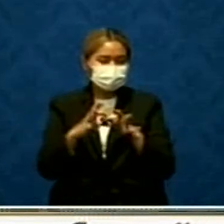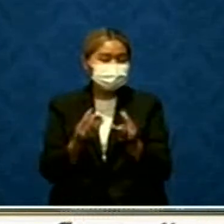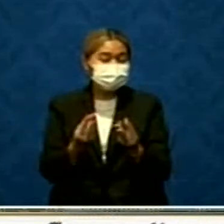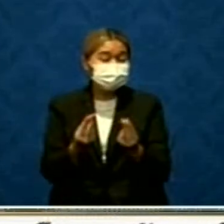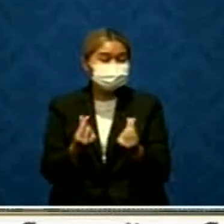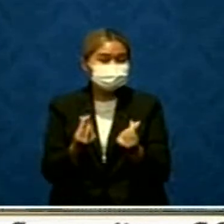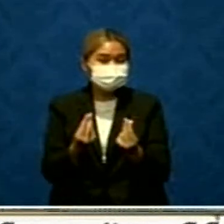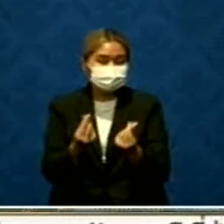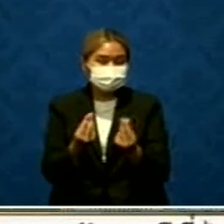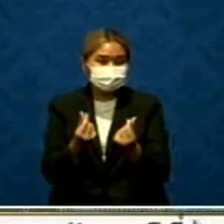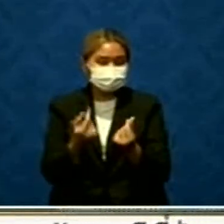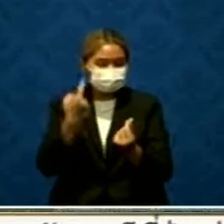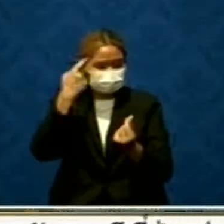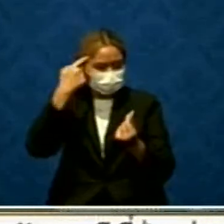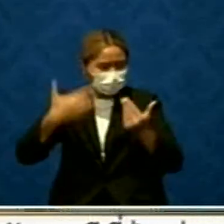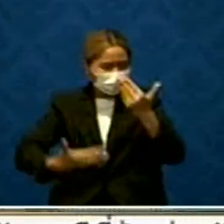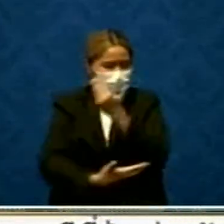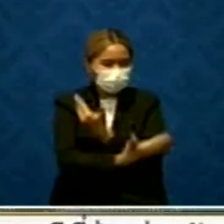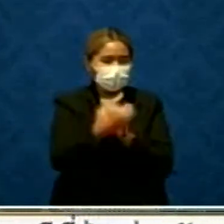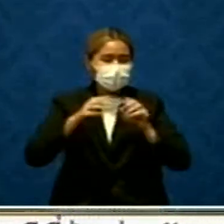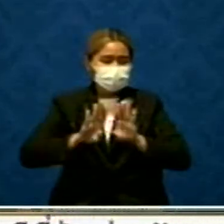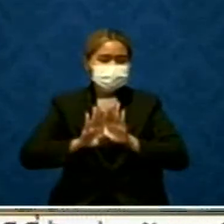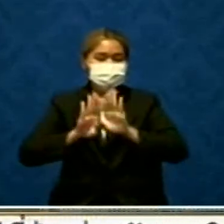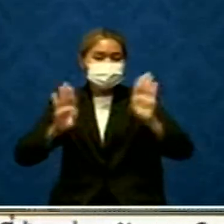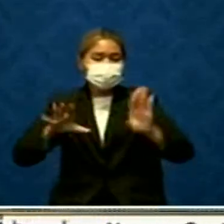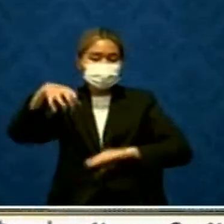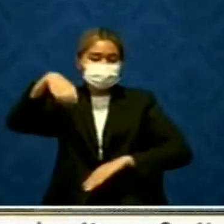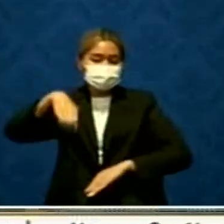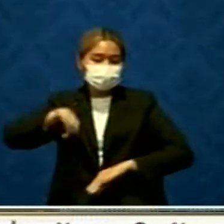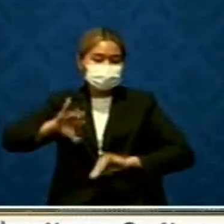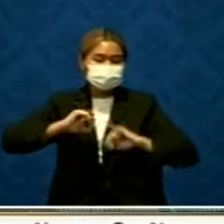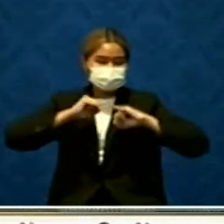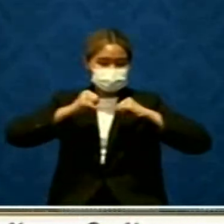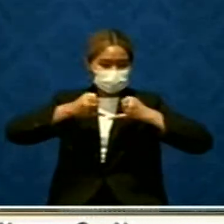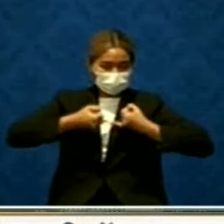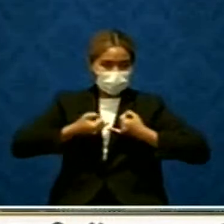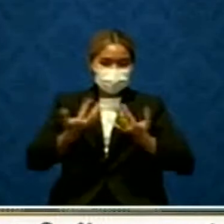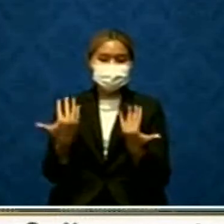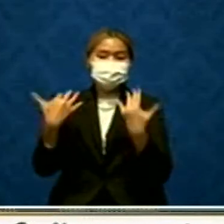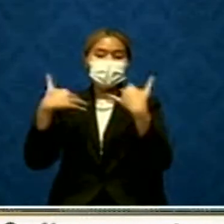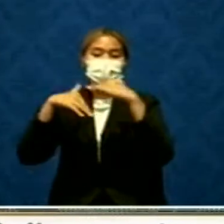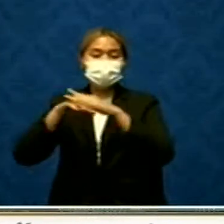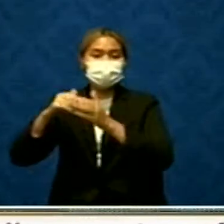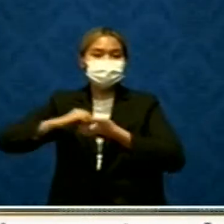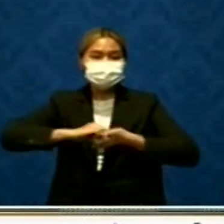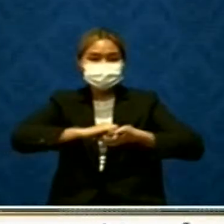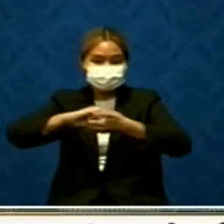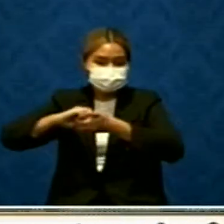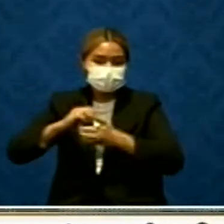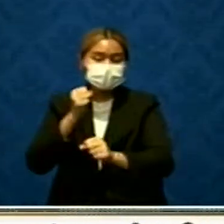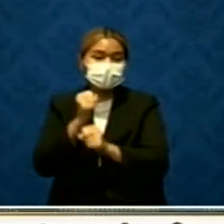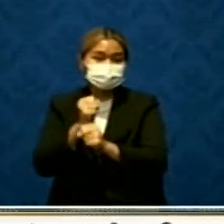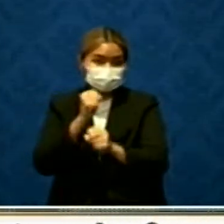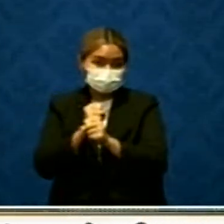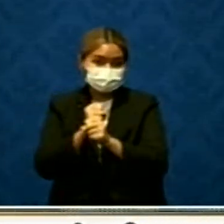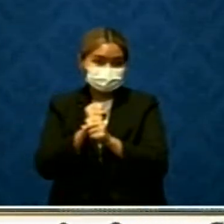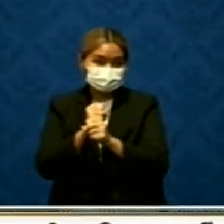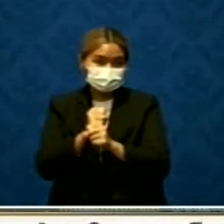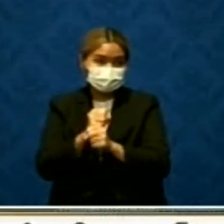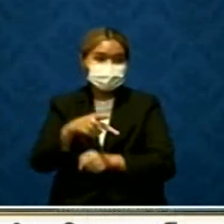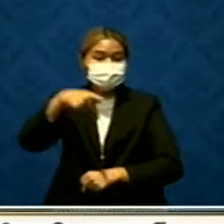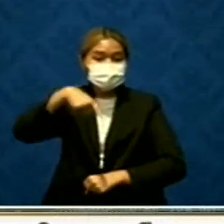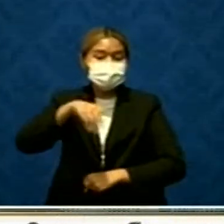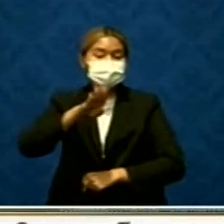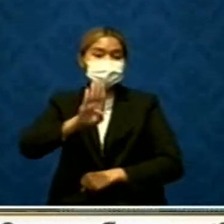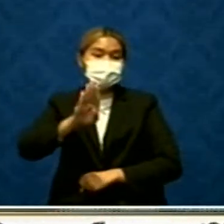จะเป็นการเปิดโอกาสให้เอกชนเข้ามาร่วมลงทุนการพัฒนานะครับในการที่จะเป็นในลักษณะ PPP นะครับแล้